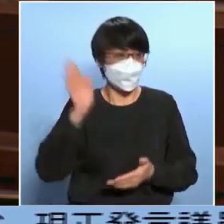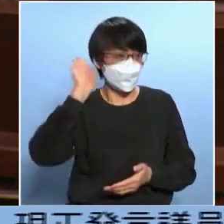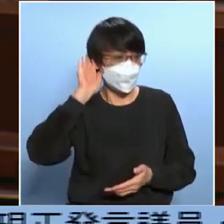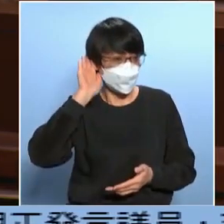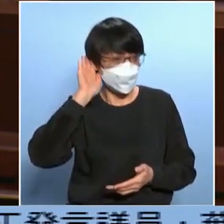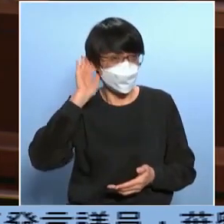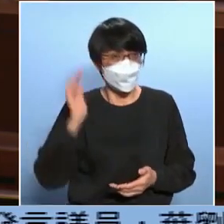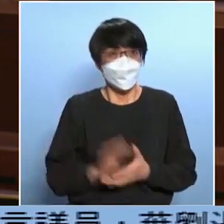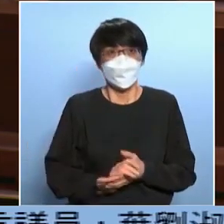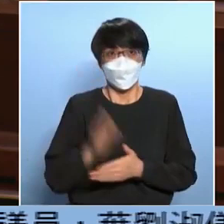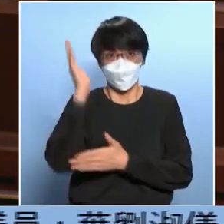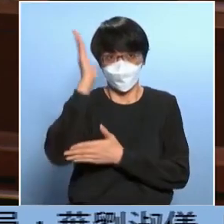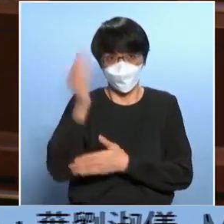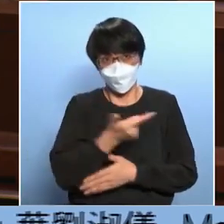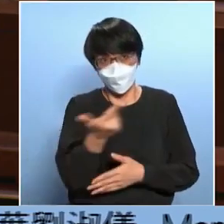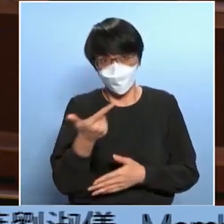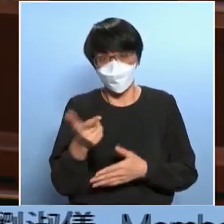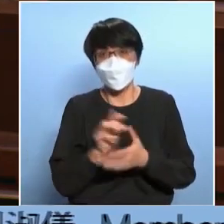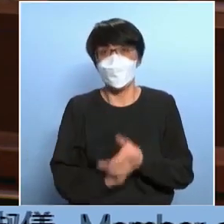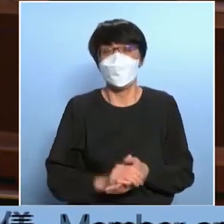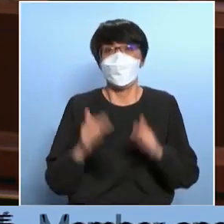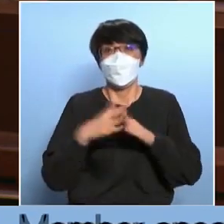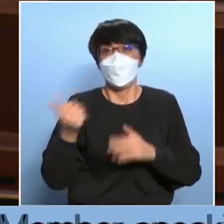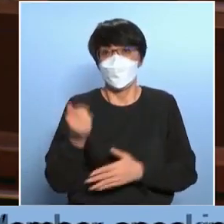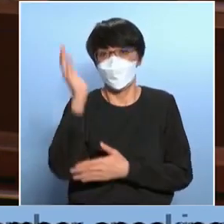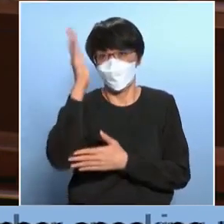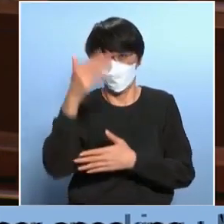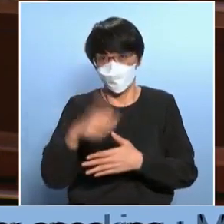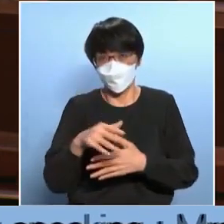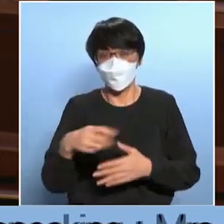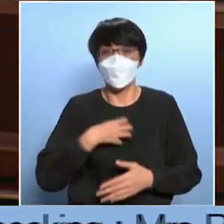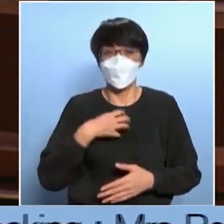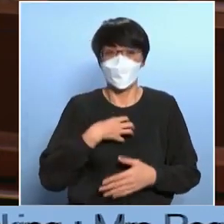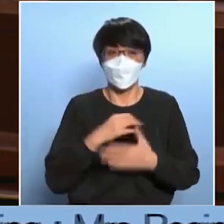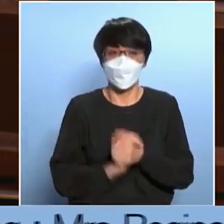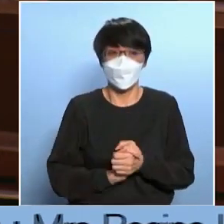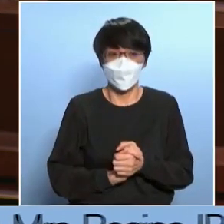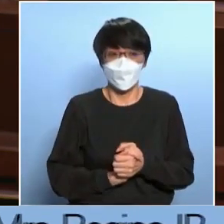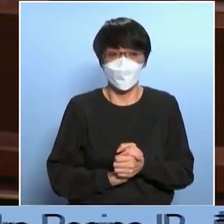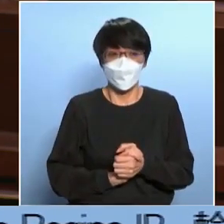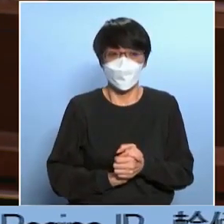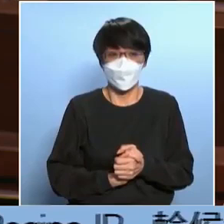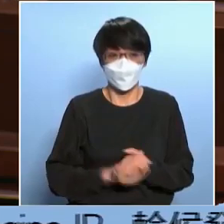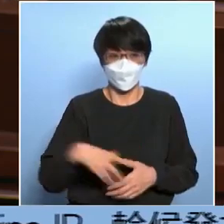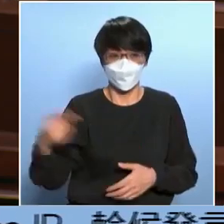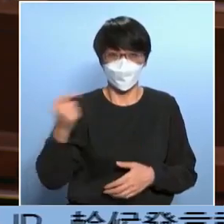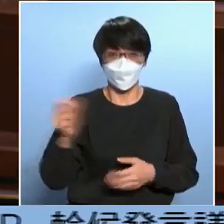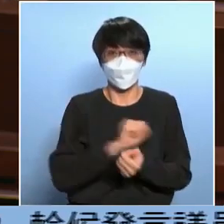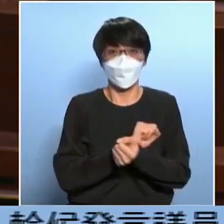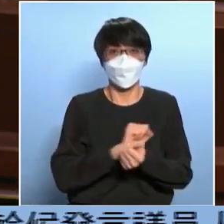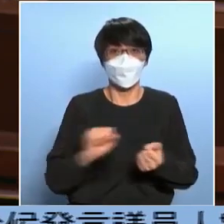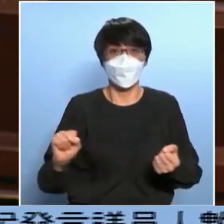位議員的發言和局長的發言之後，的而是感覺呢很難有很快速解